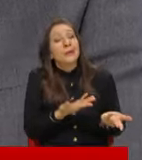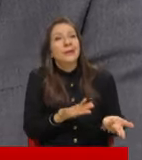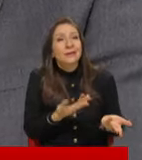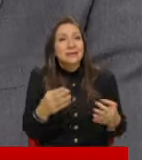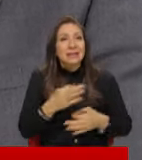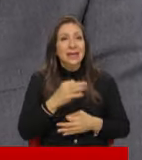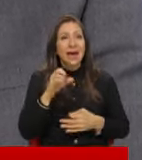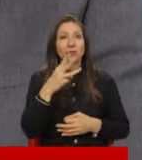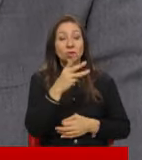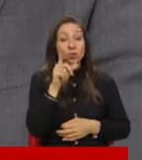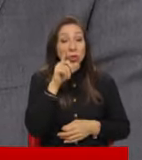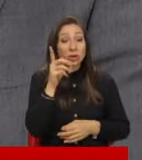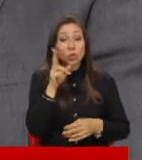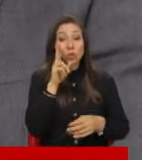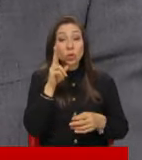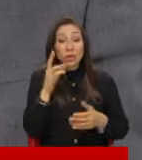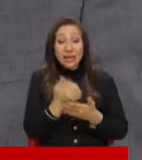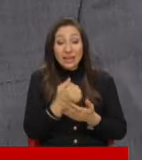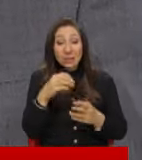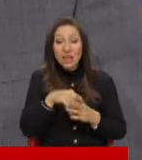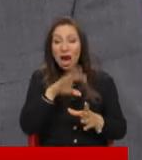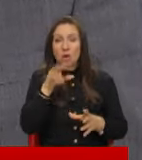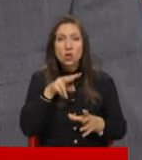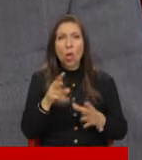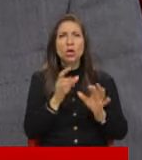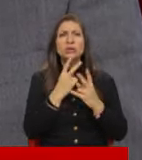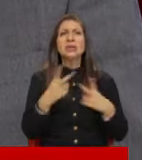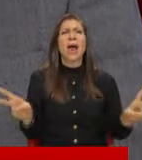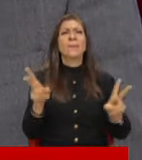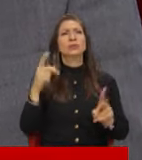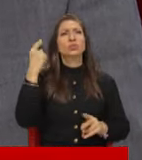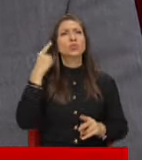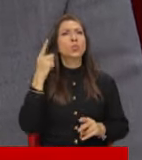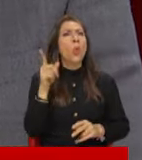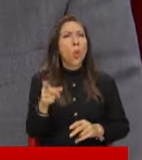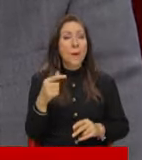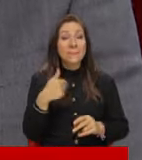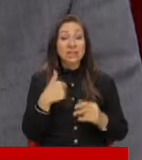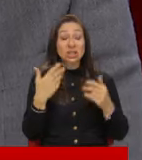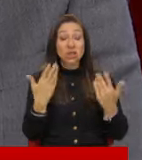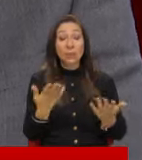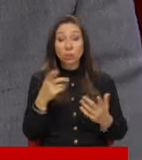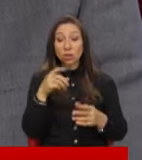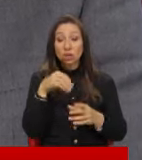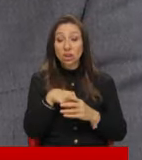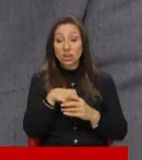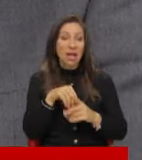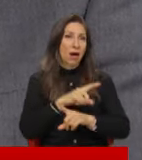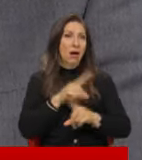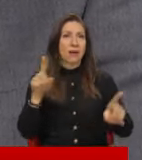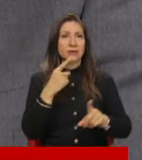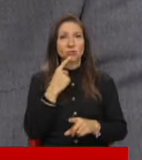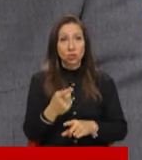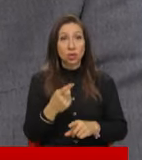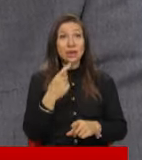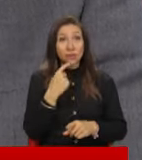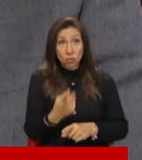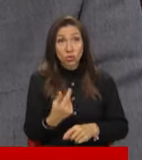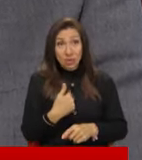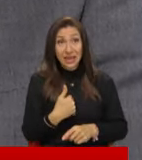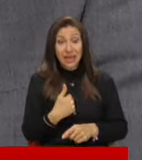Erdoğan netice almak için her yolu mubah gören bir anlayışa sahip biz İşte bunun için itiraz ediyoruz Diyoruz